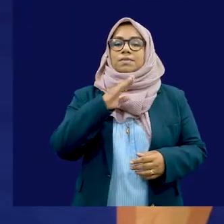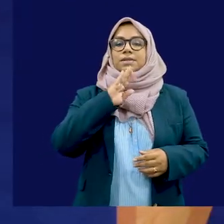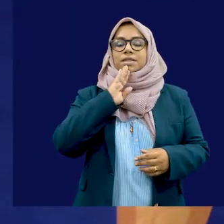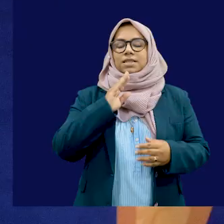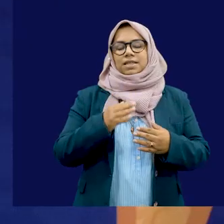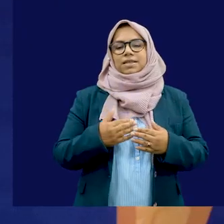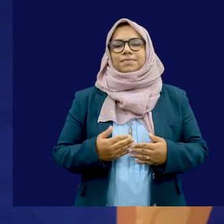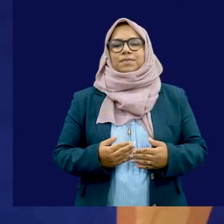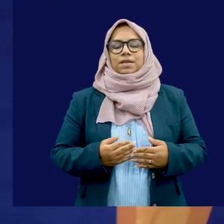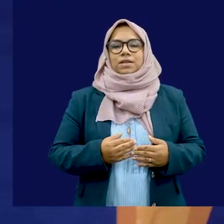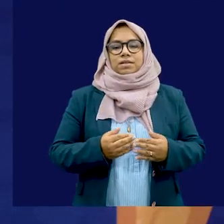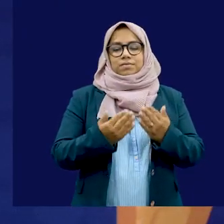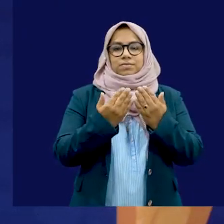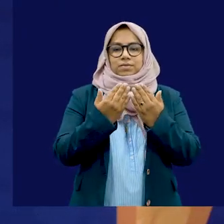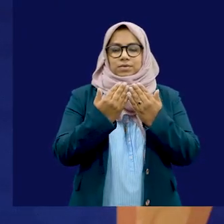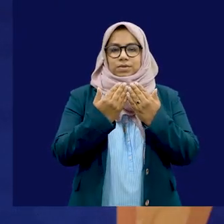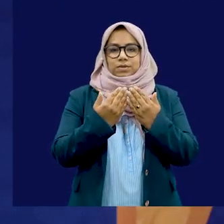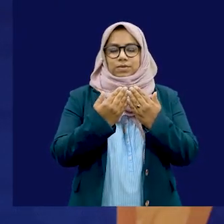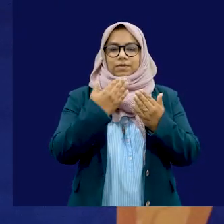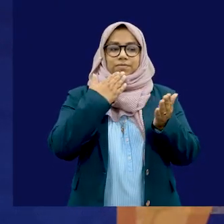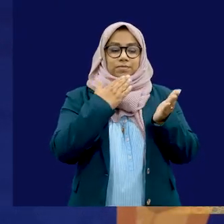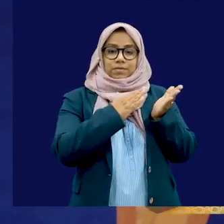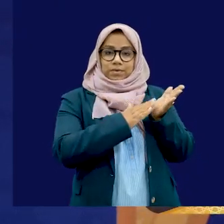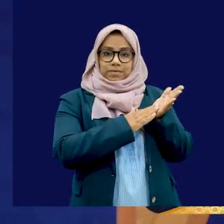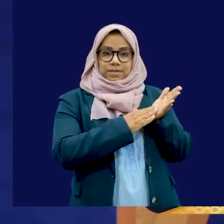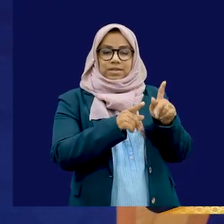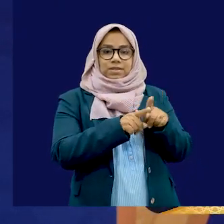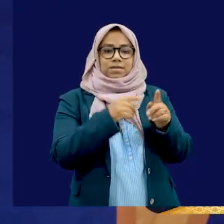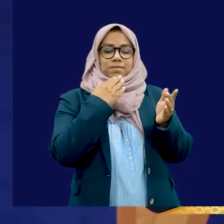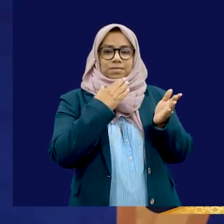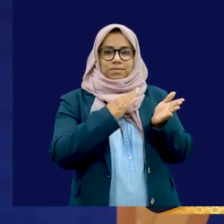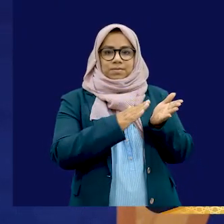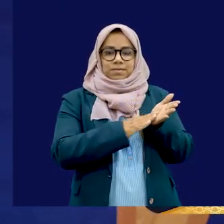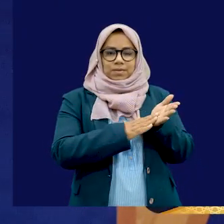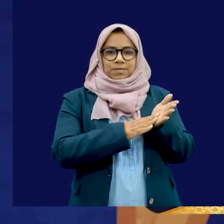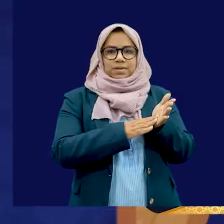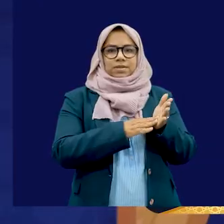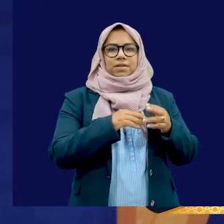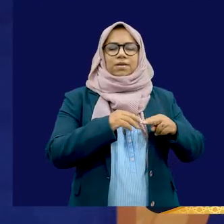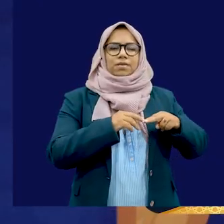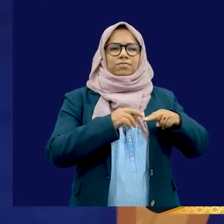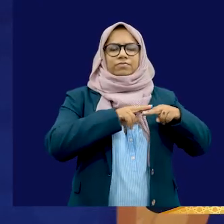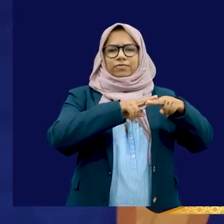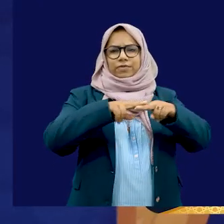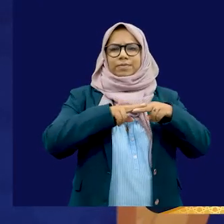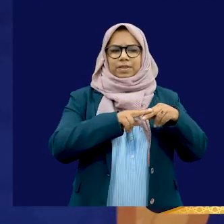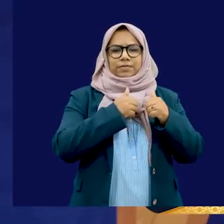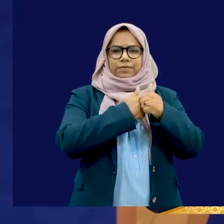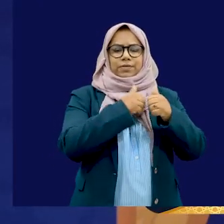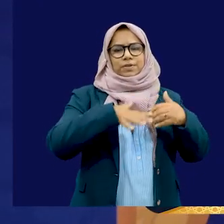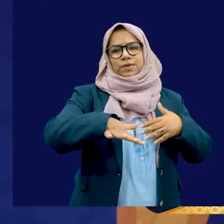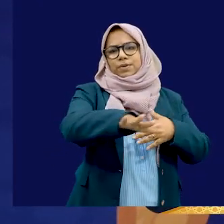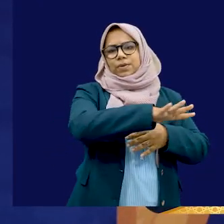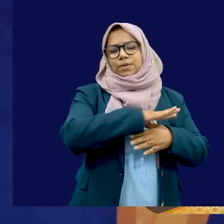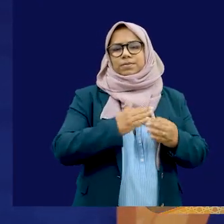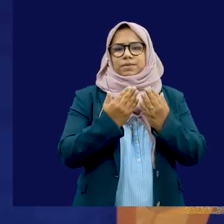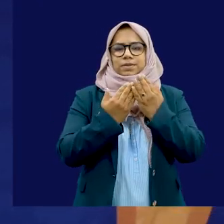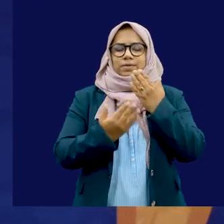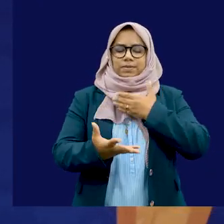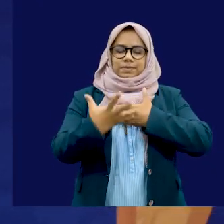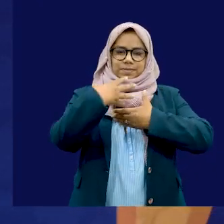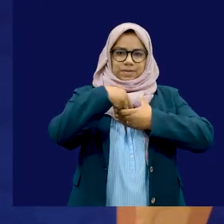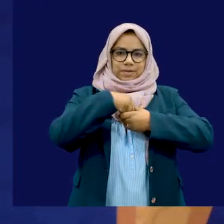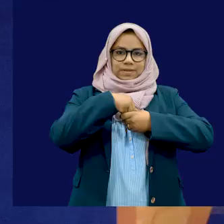الحمد لله رب العالمين والصلاة والسلام على أشرف الأنبياء والمرسلين سيدنا ونبينا محمد وعلى